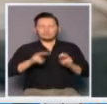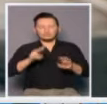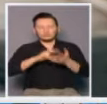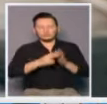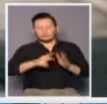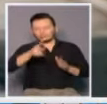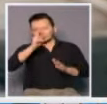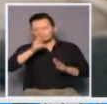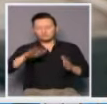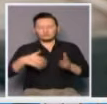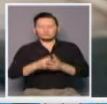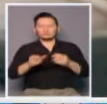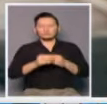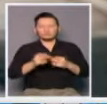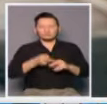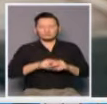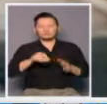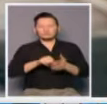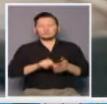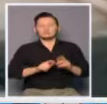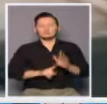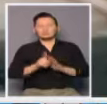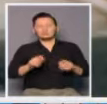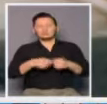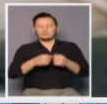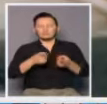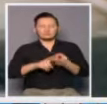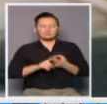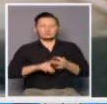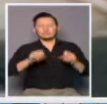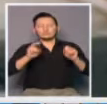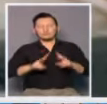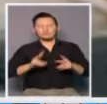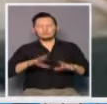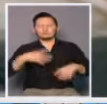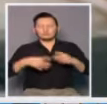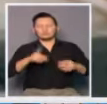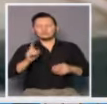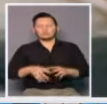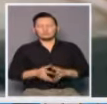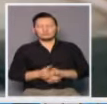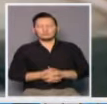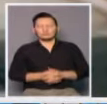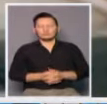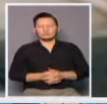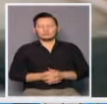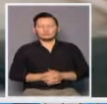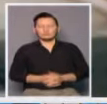мы работаем с ней вместе. Для предотвращения нарушений границы мы проводим специальные тренировки.